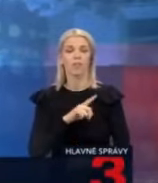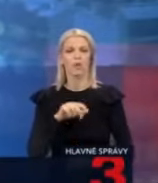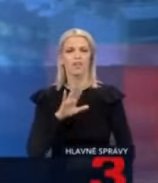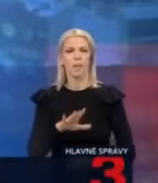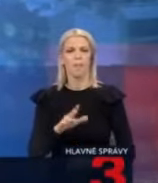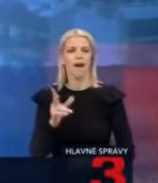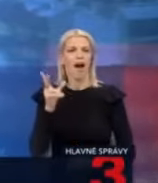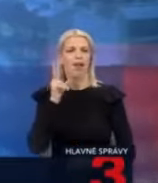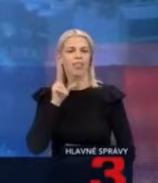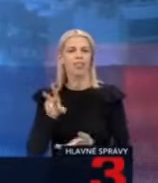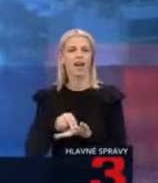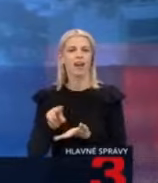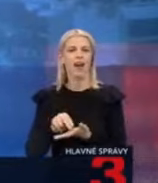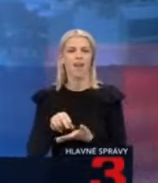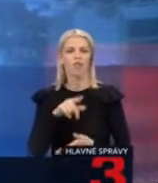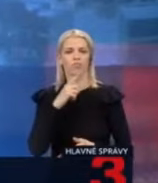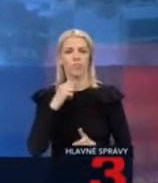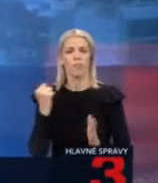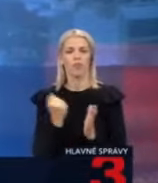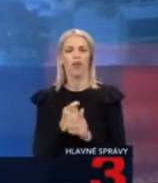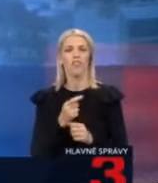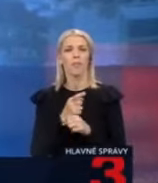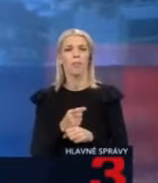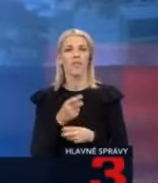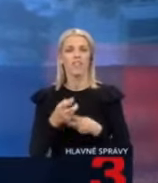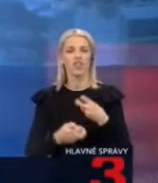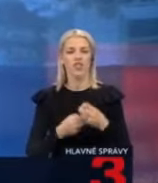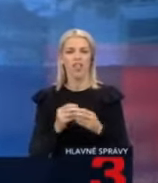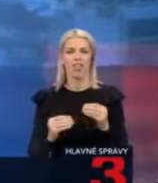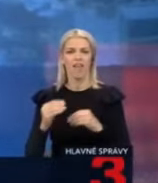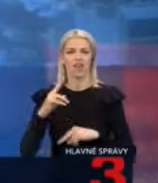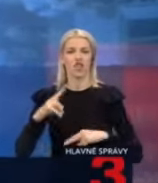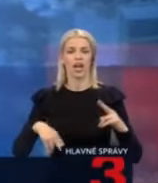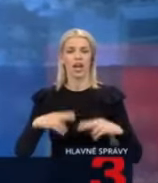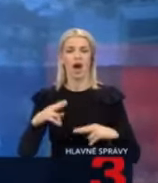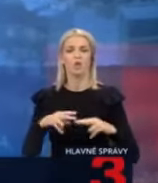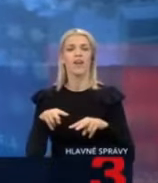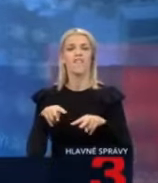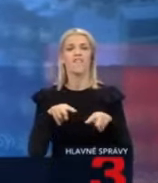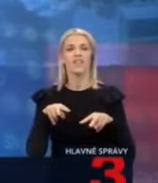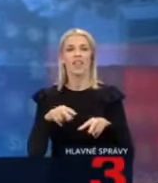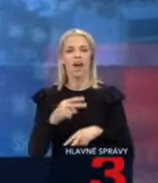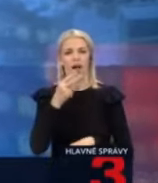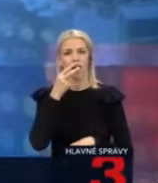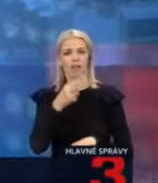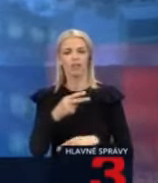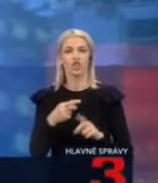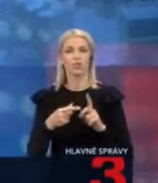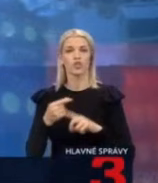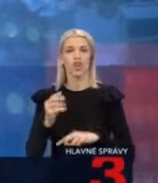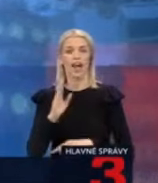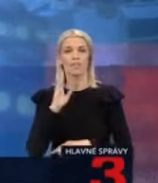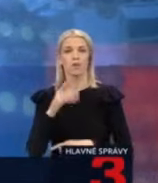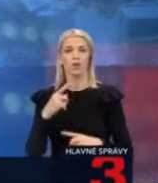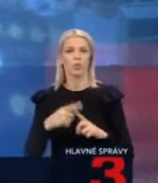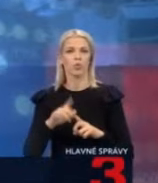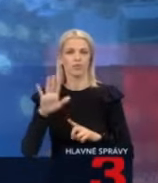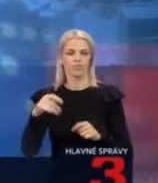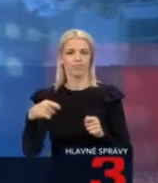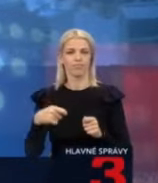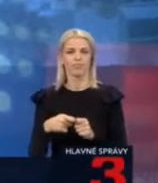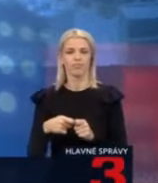nahrávku, ktorá potvrdzuje snahy ovplyvňovať vyšetrovania najväčších káuz. Videá ukazujú na špičky Smeru a ich